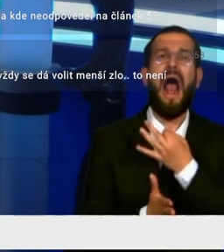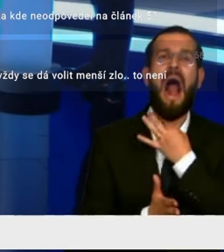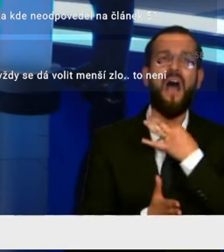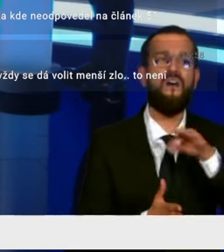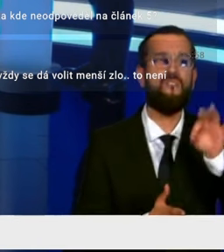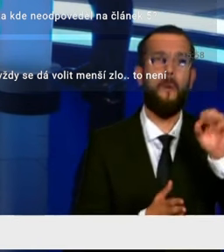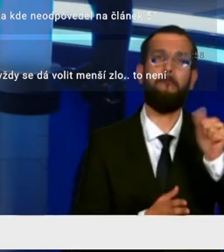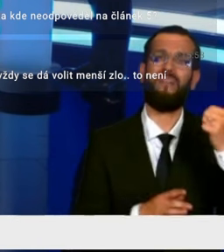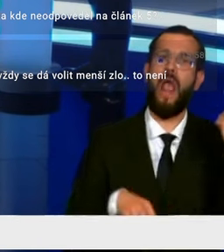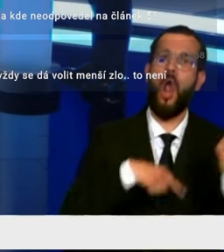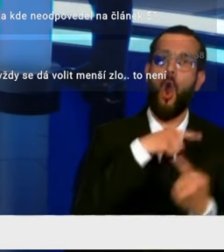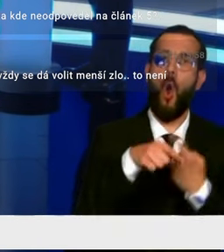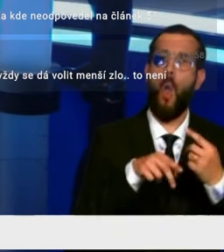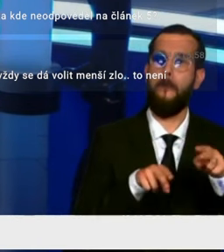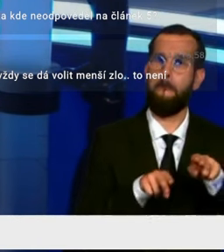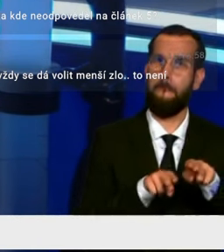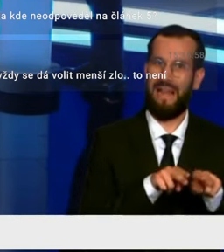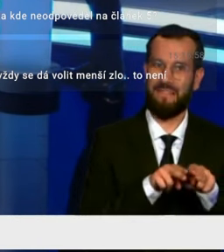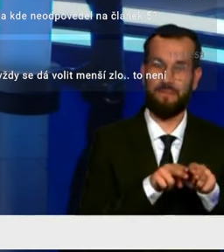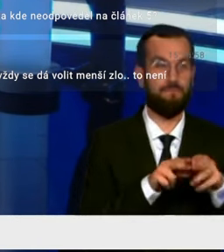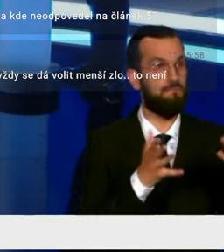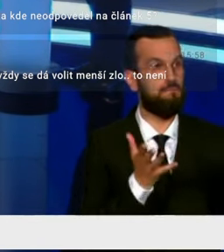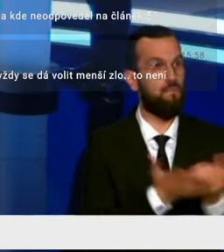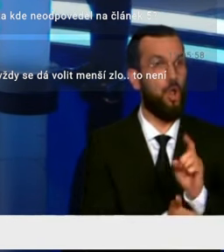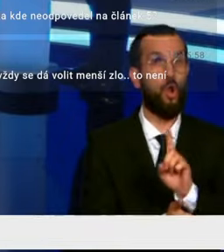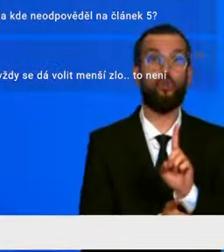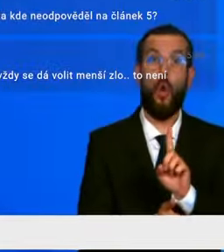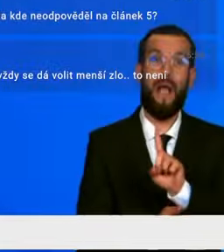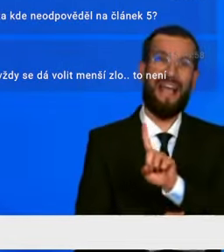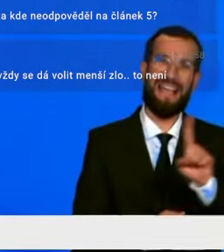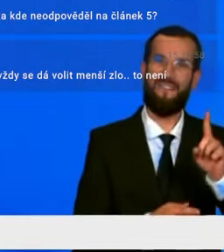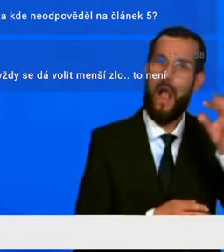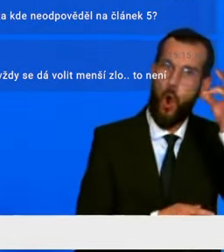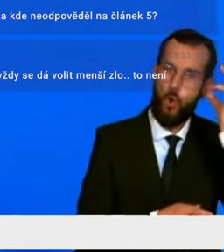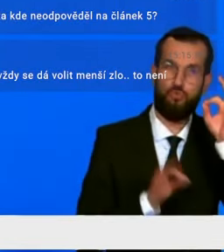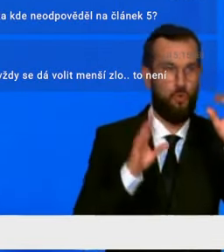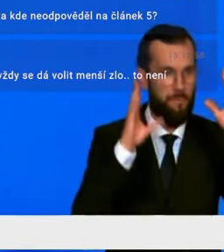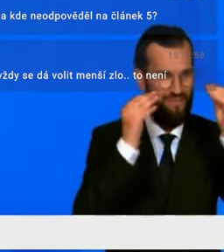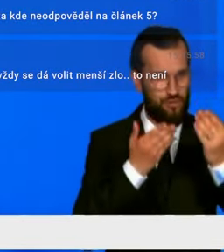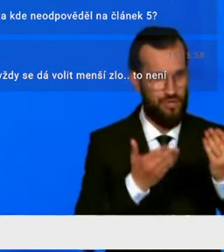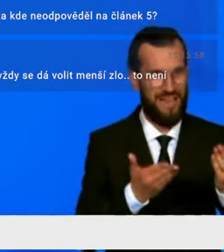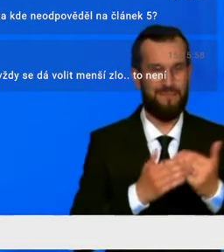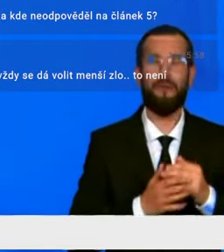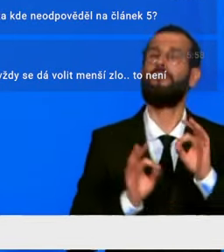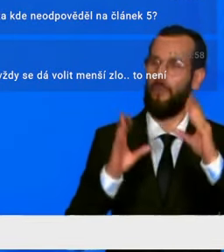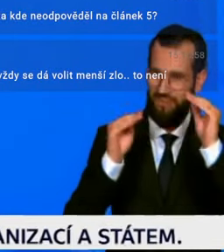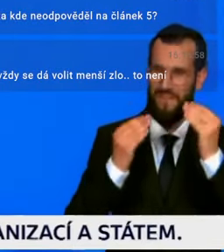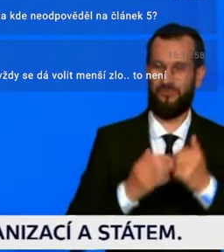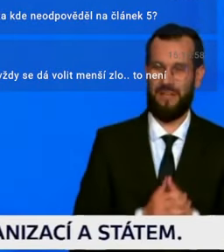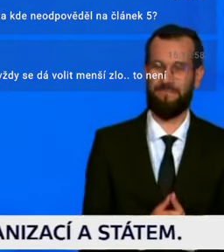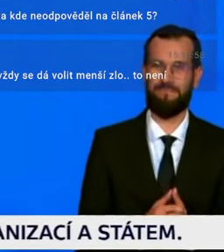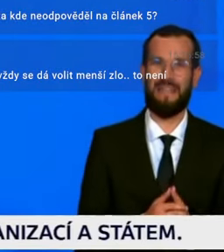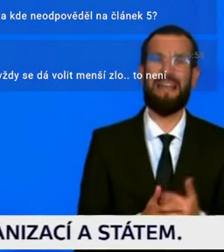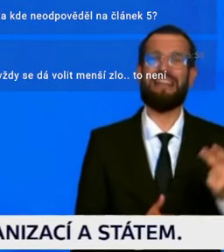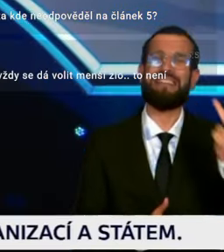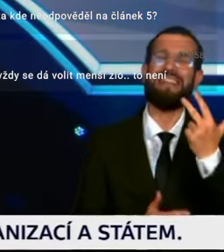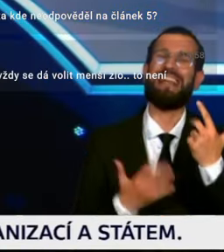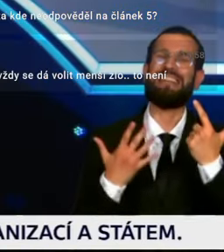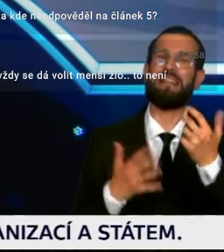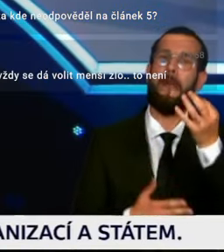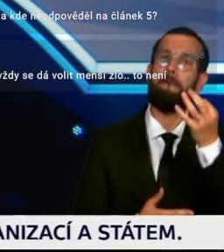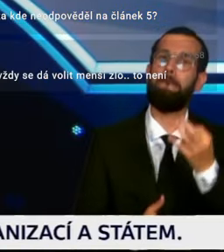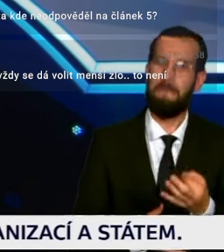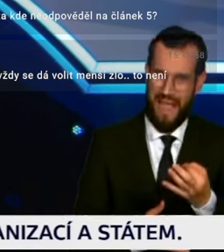prvom kole voľby prezidenta zaznamenal Kandidát Ivan Korčok Dobrý večer Dobrý večer a cez 37%